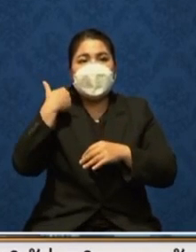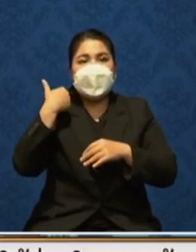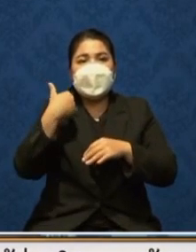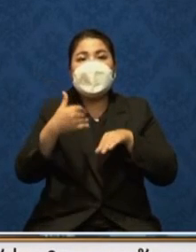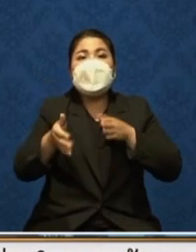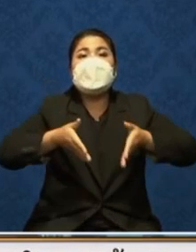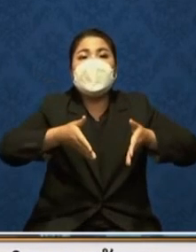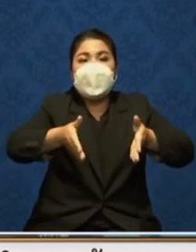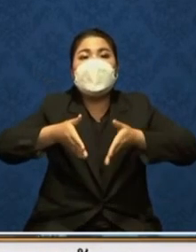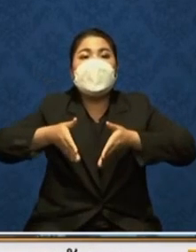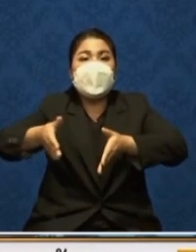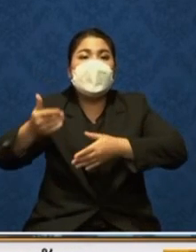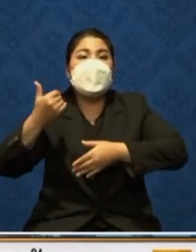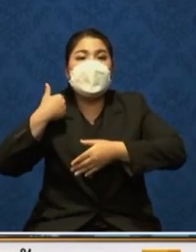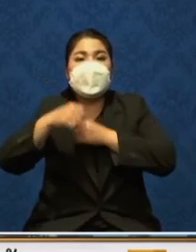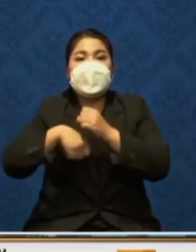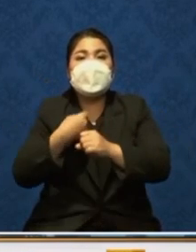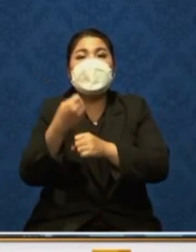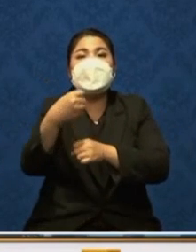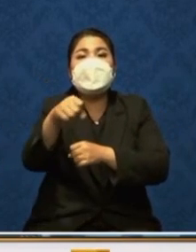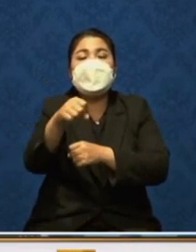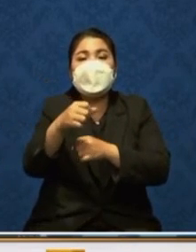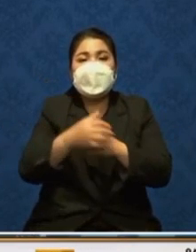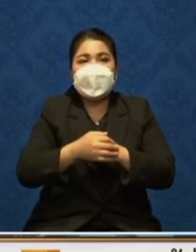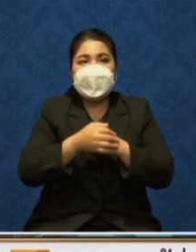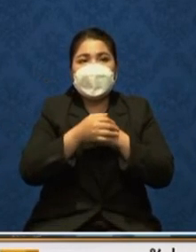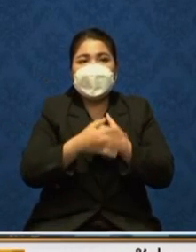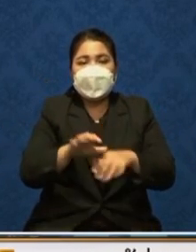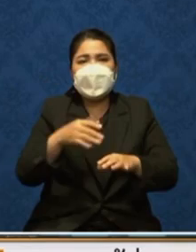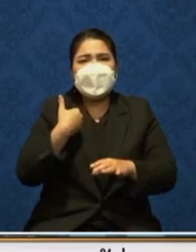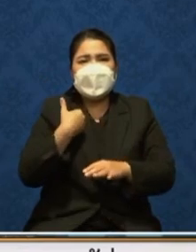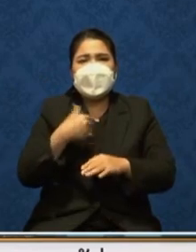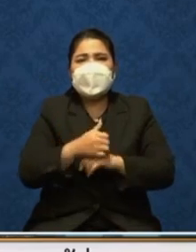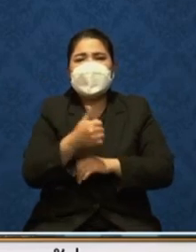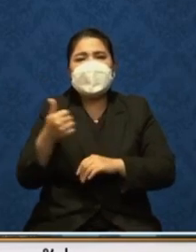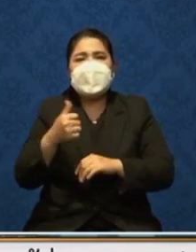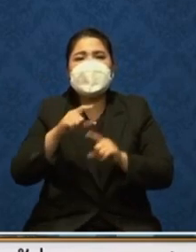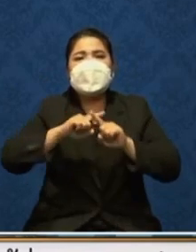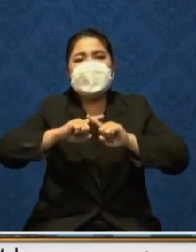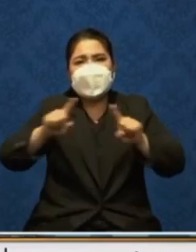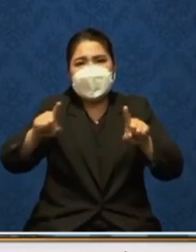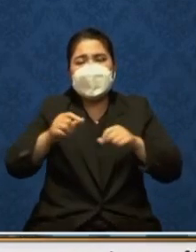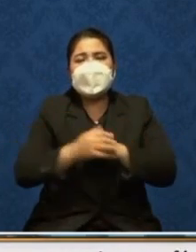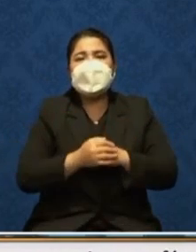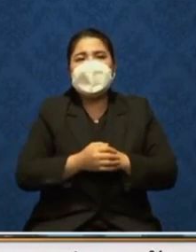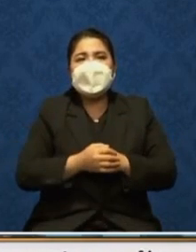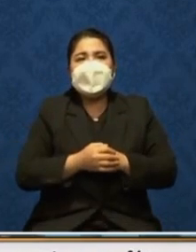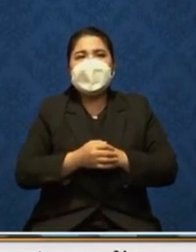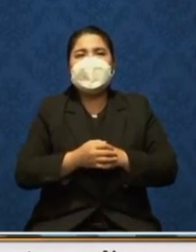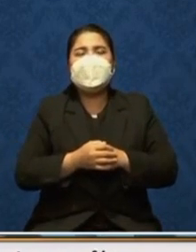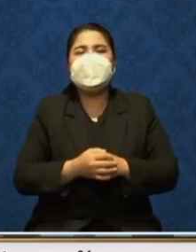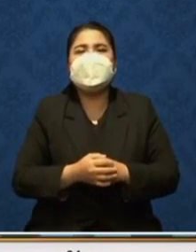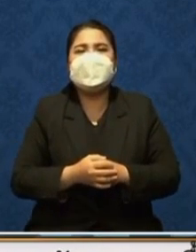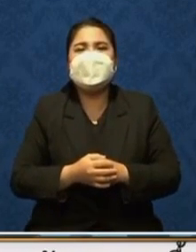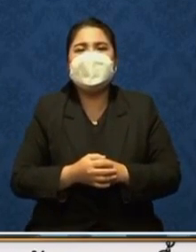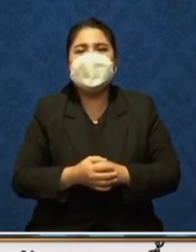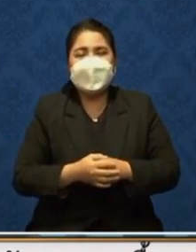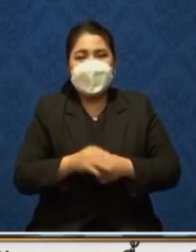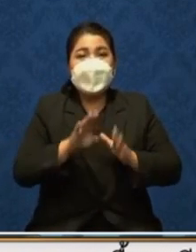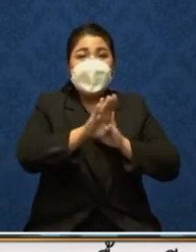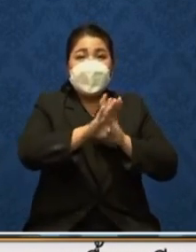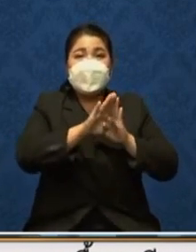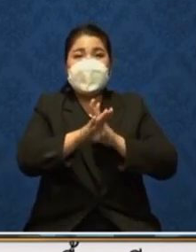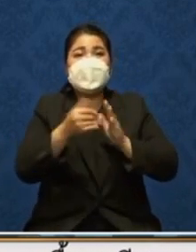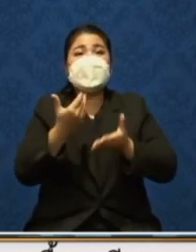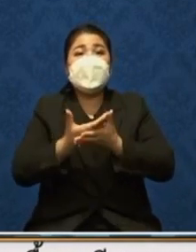างถนนใ 10 ปีอะไร...คืทำ ถามหตอบหมา คนลเรื่องข้อจก มันชัเจนว่าบูริลำได้งบมากที่สุ